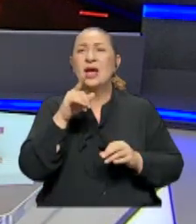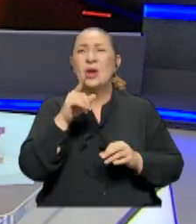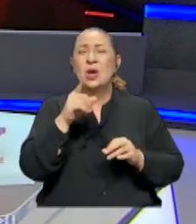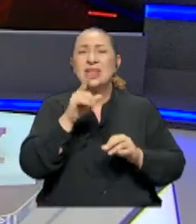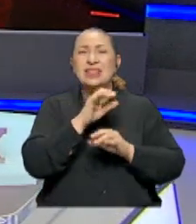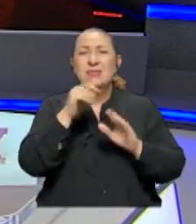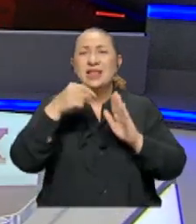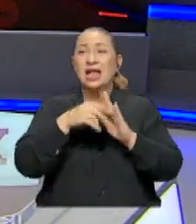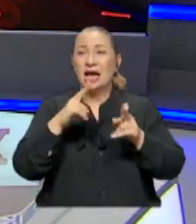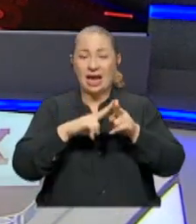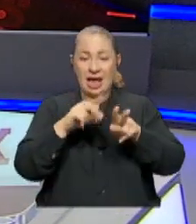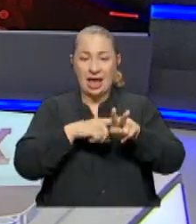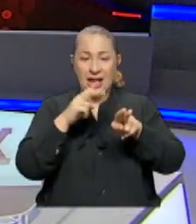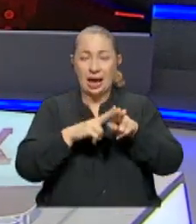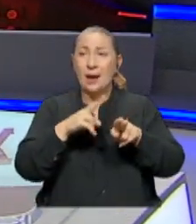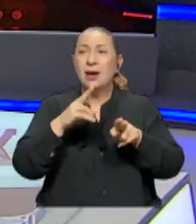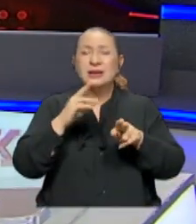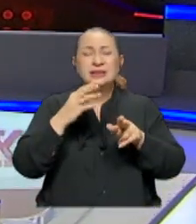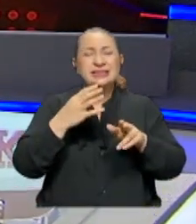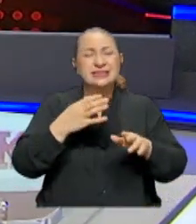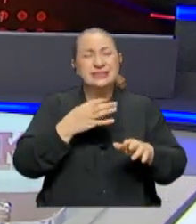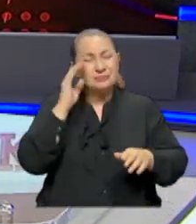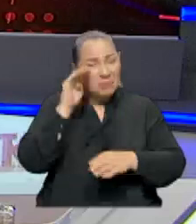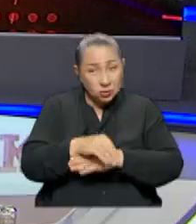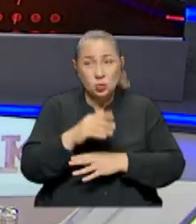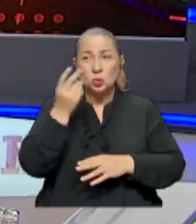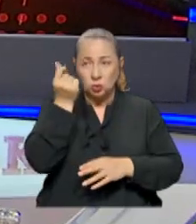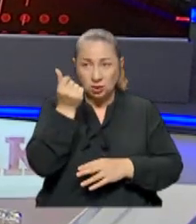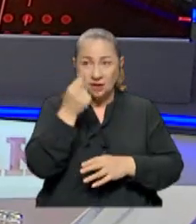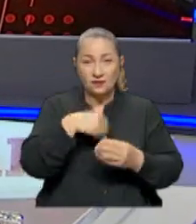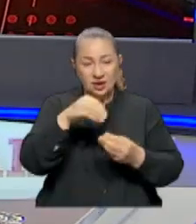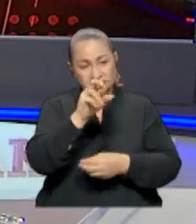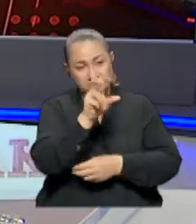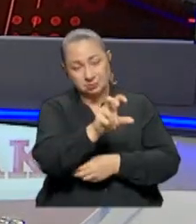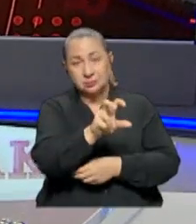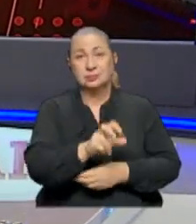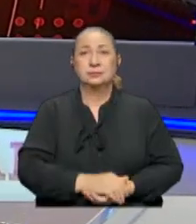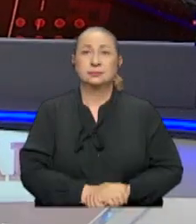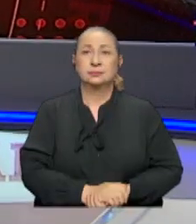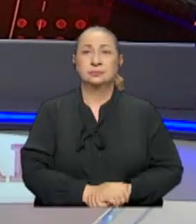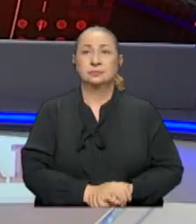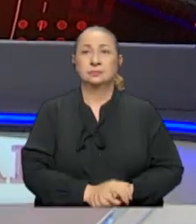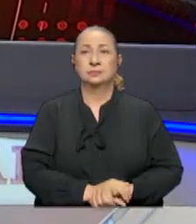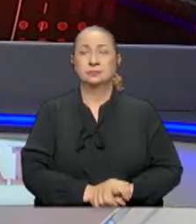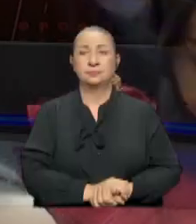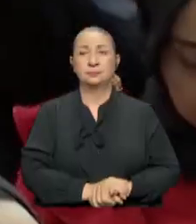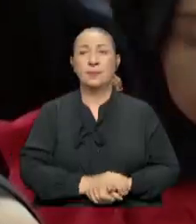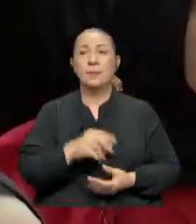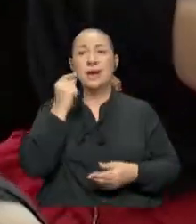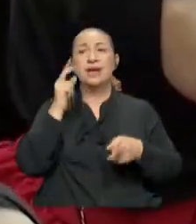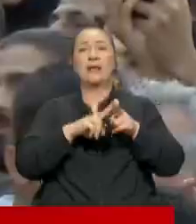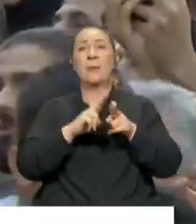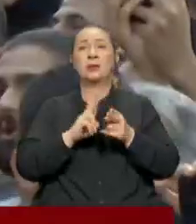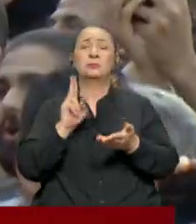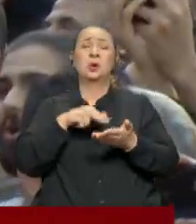özü şu KYK mağdurlarını unuttular o faize takıldılar UV Vay